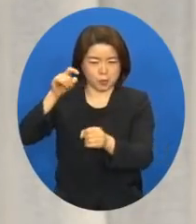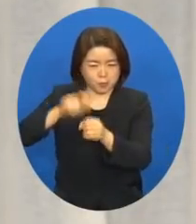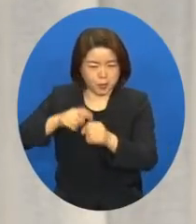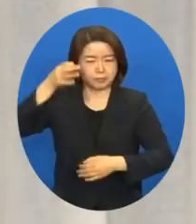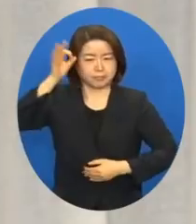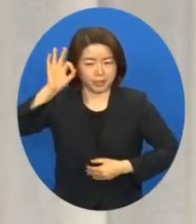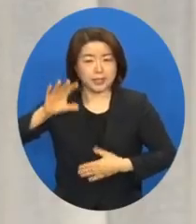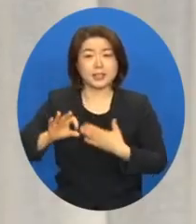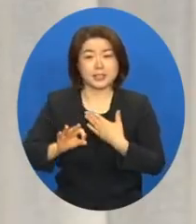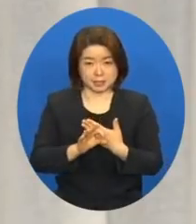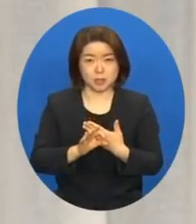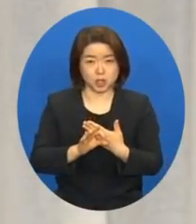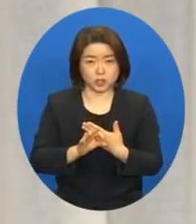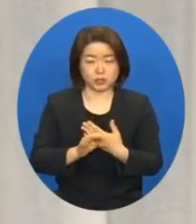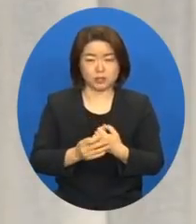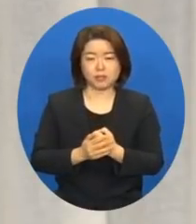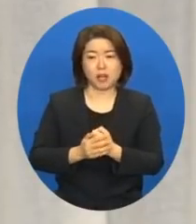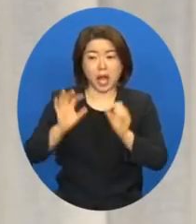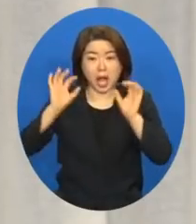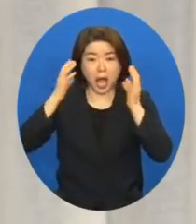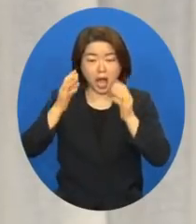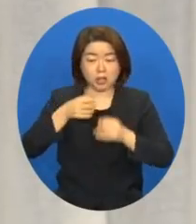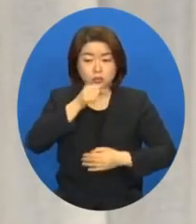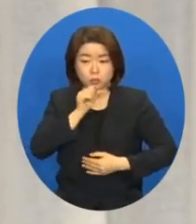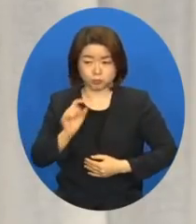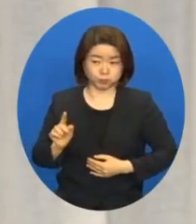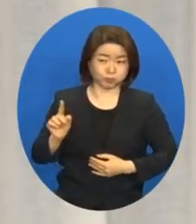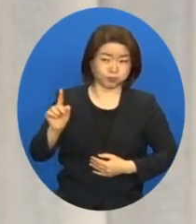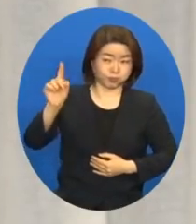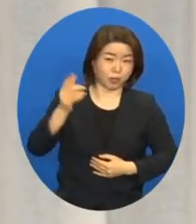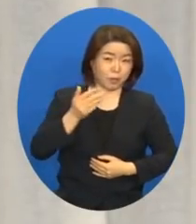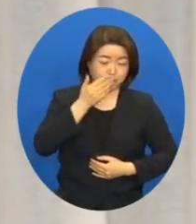그러면 저절로 성적이 그냥 올라가요.